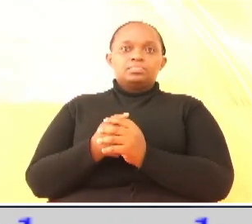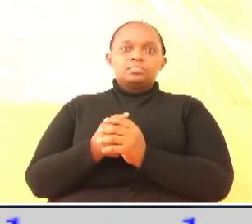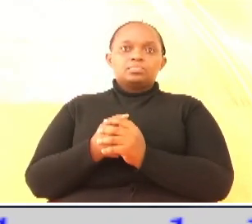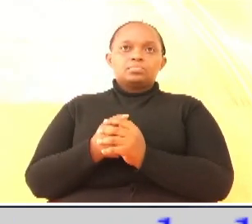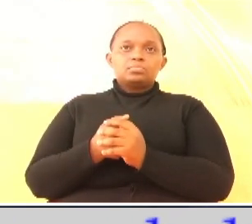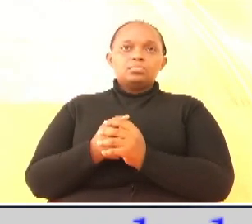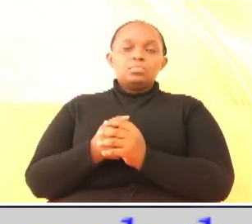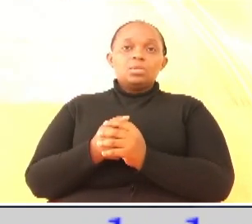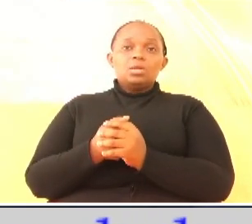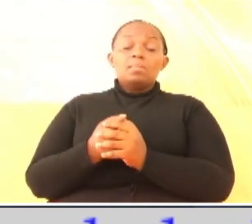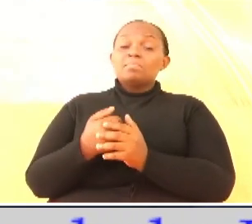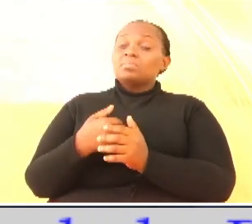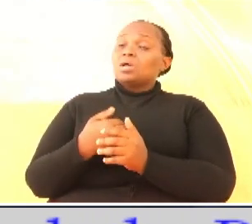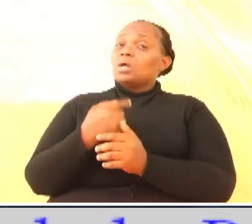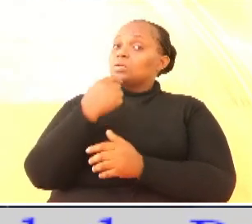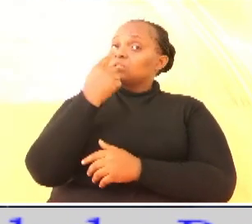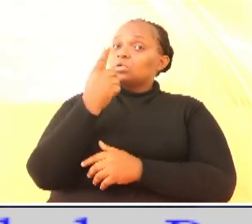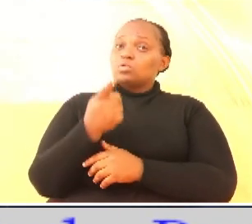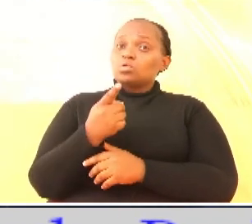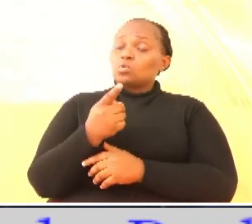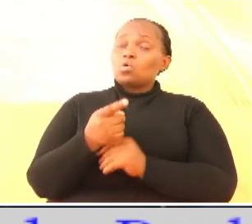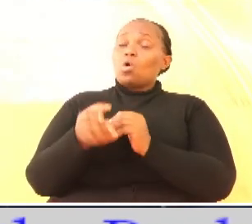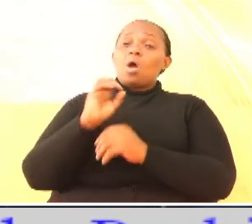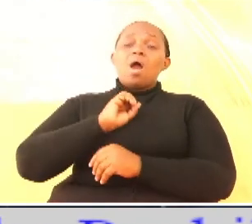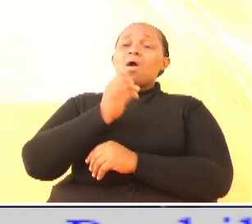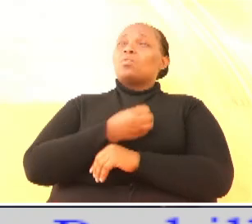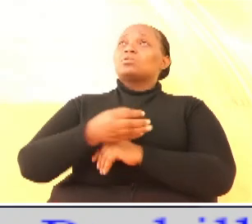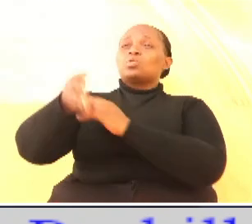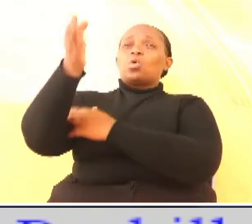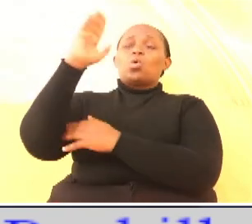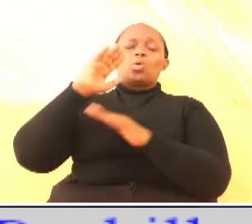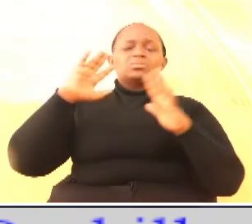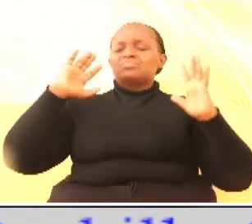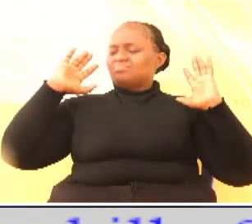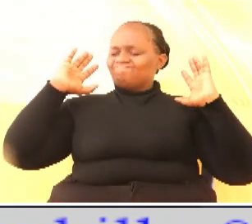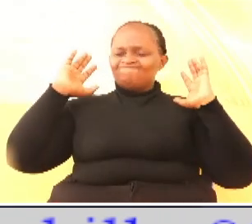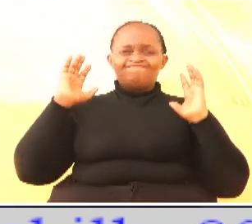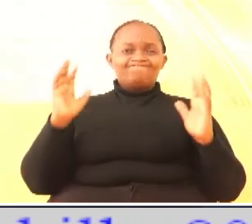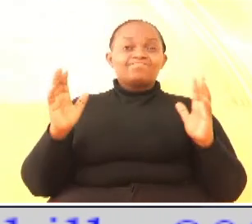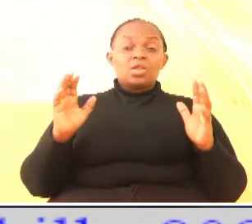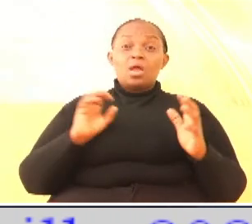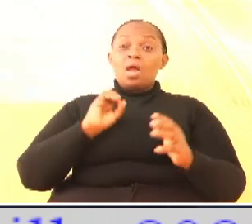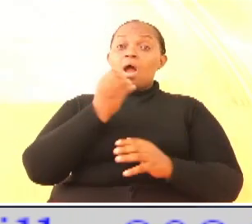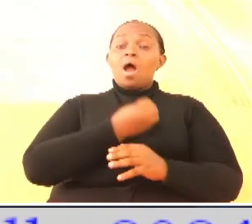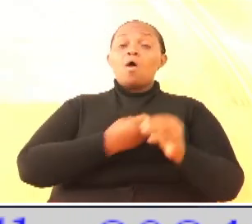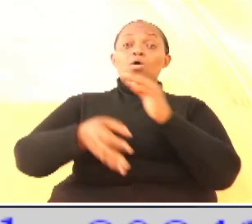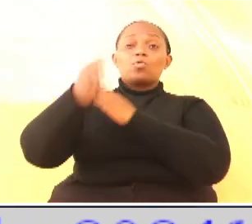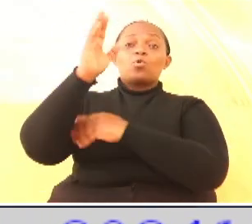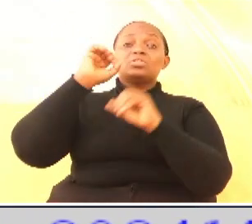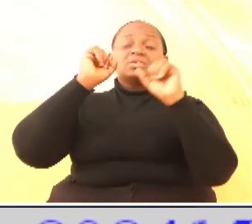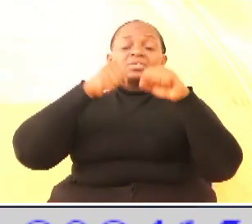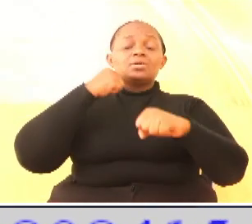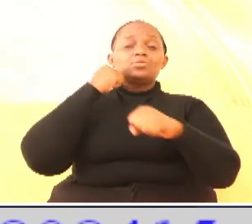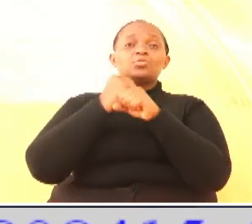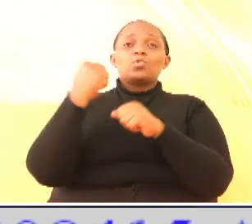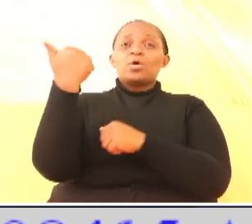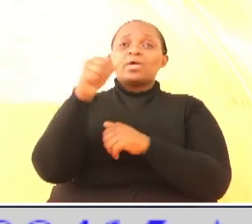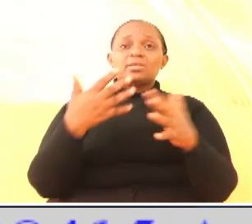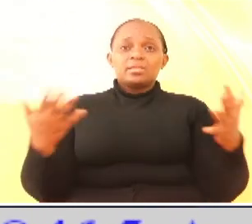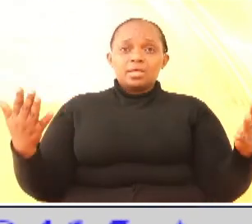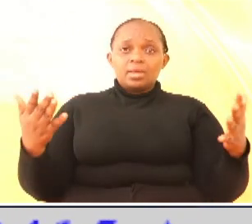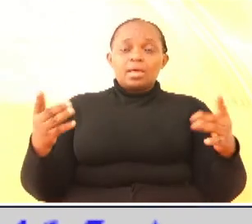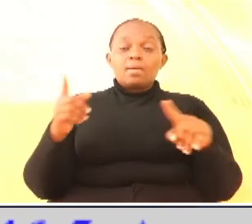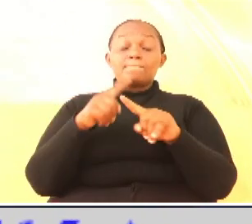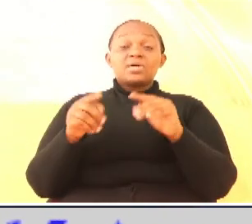Na nikwambia ya kwamba Mungu wetu ni mkuu. Mungu wetu aweza mambo yote, lakini kwa